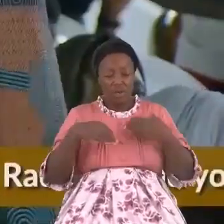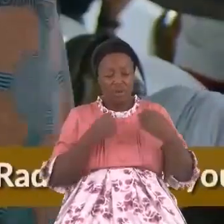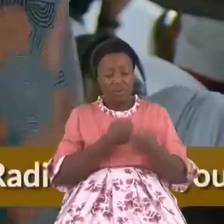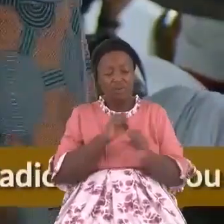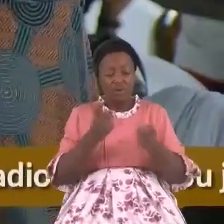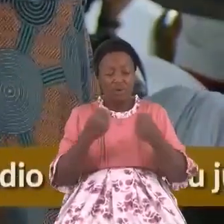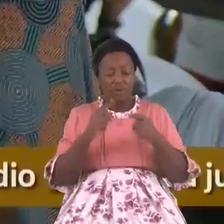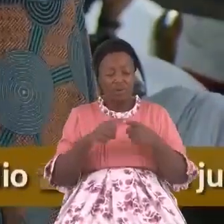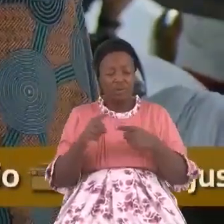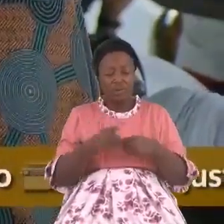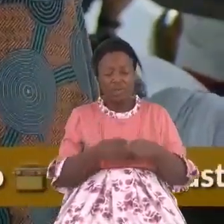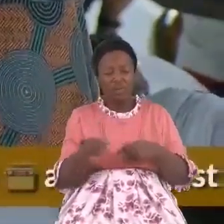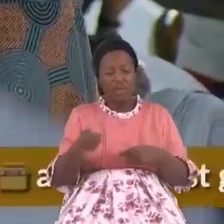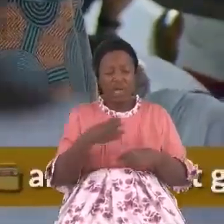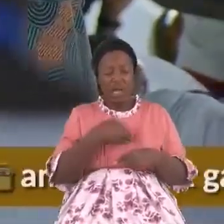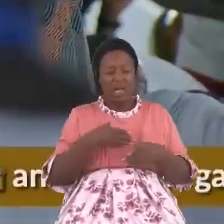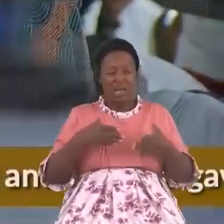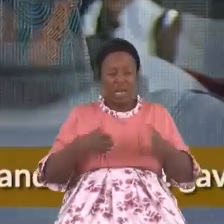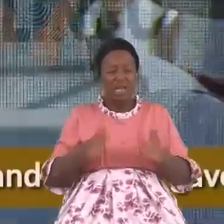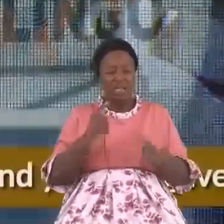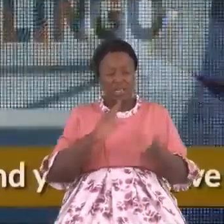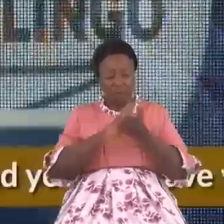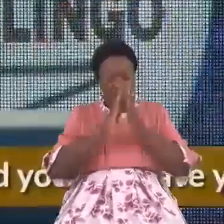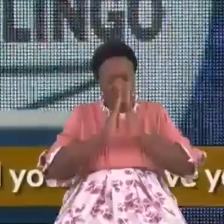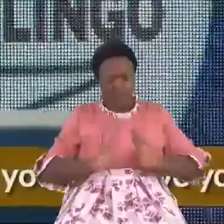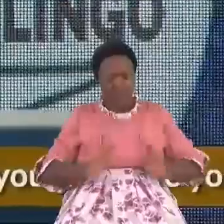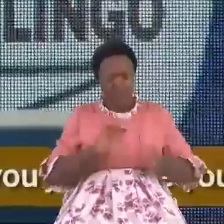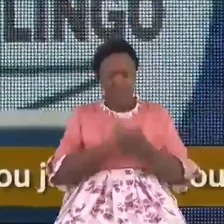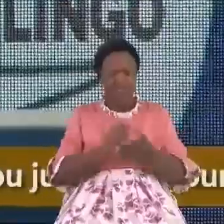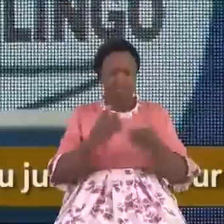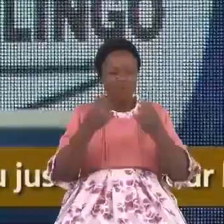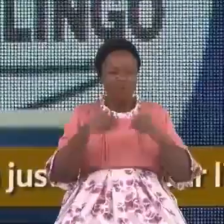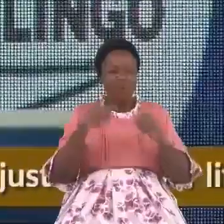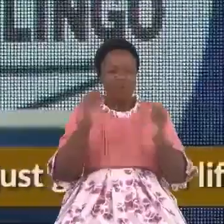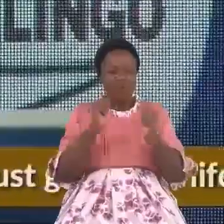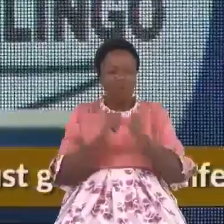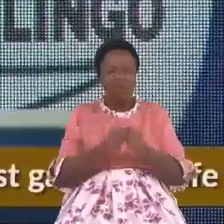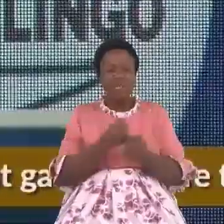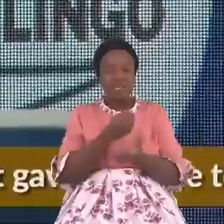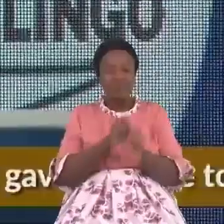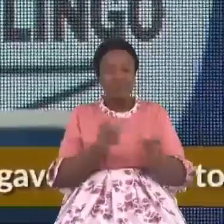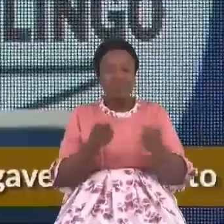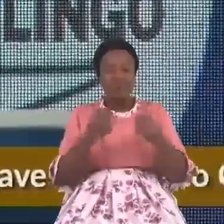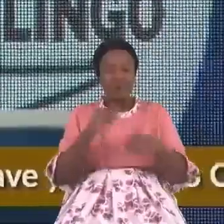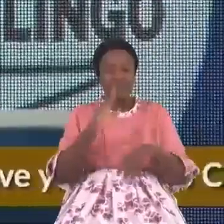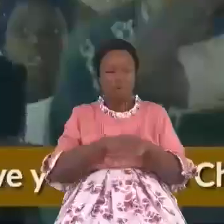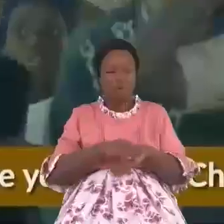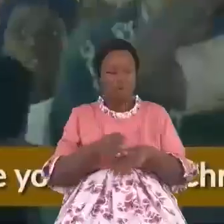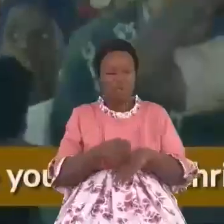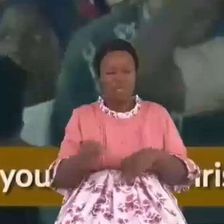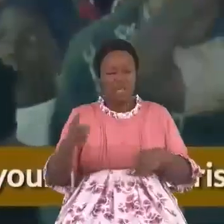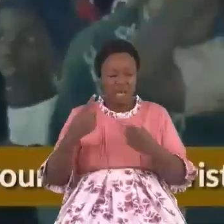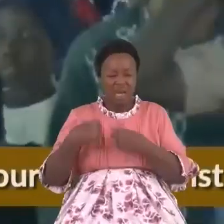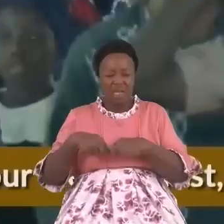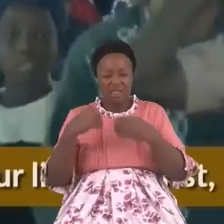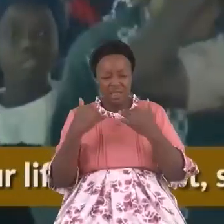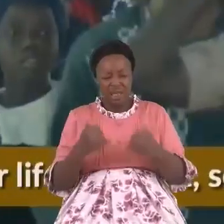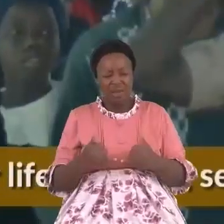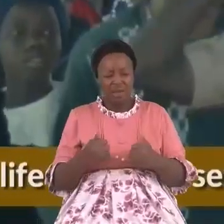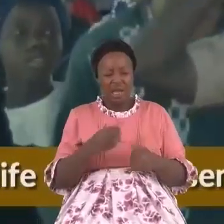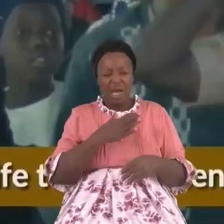udo nke ya na nzọpụta na-eso bata n'ime obi ha ugbu a. Nye ha ike